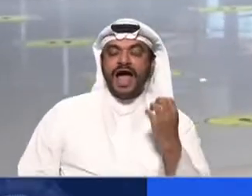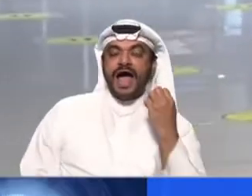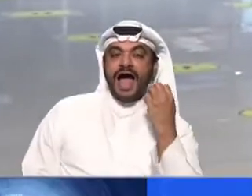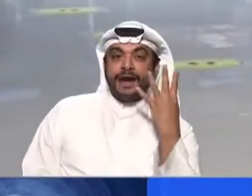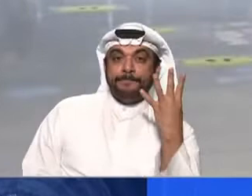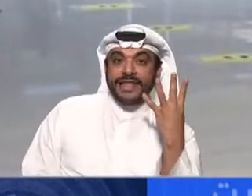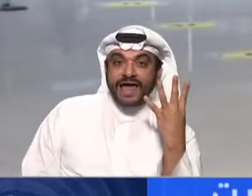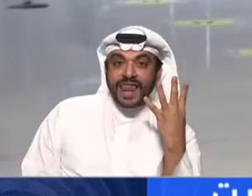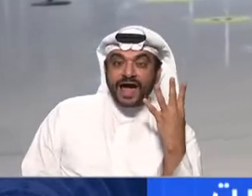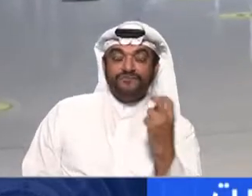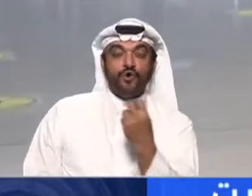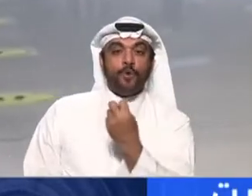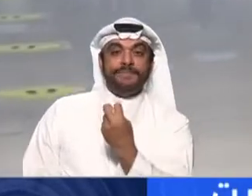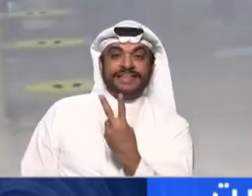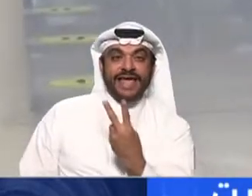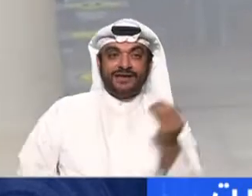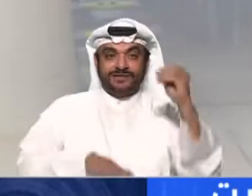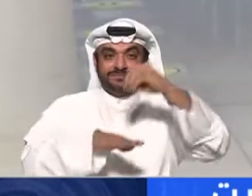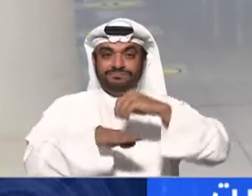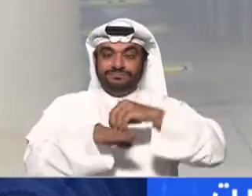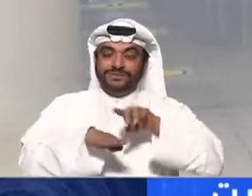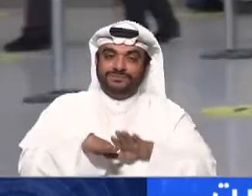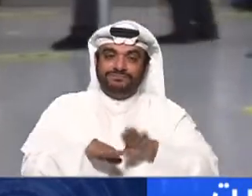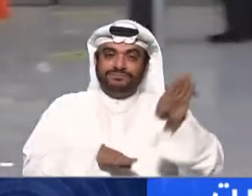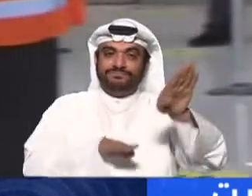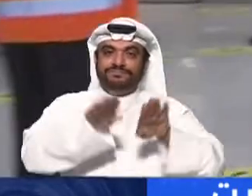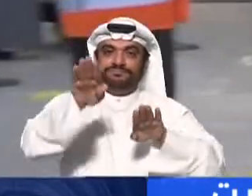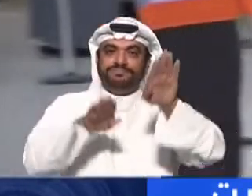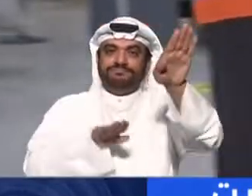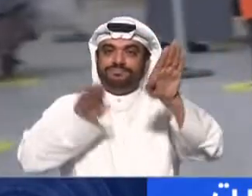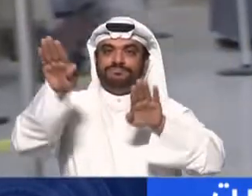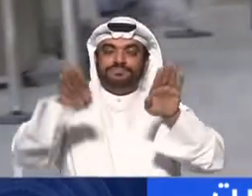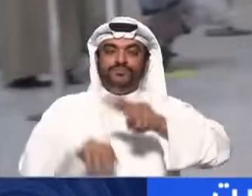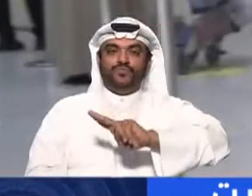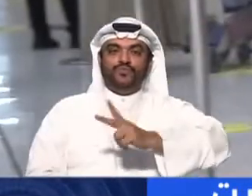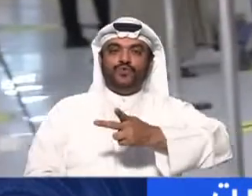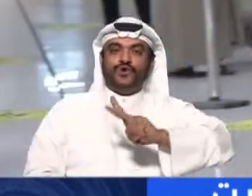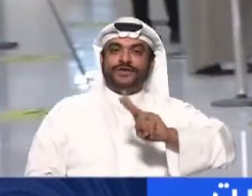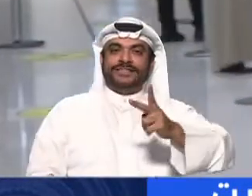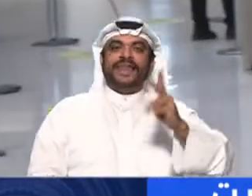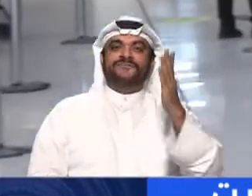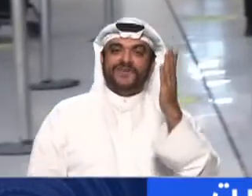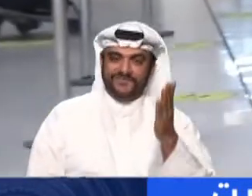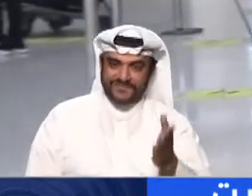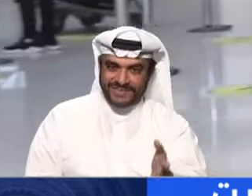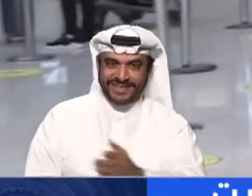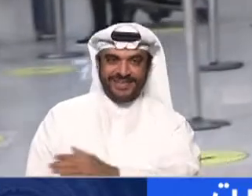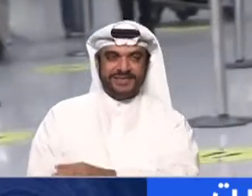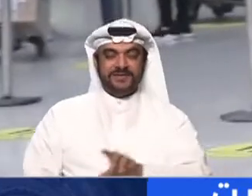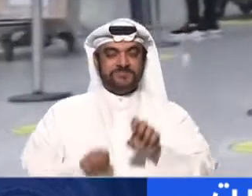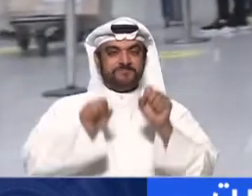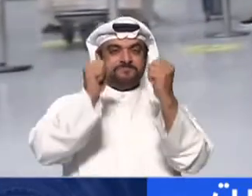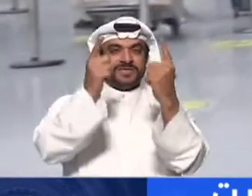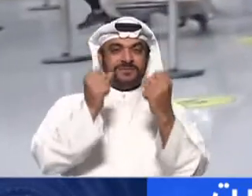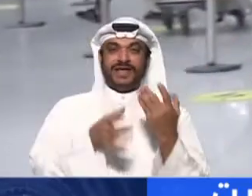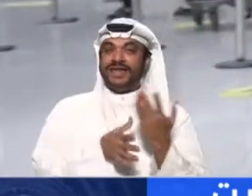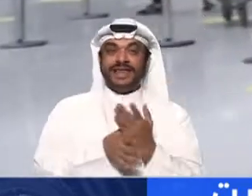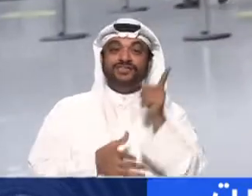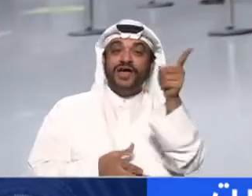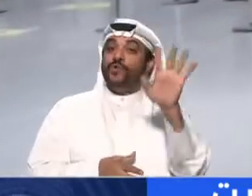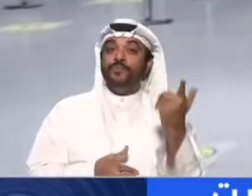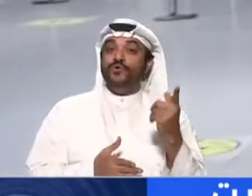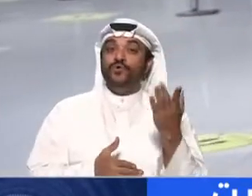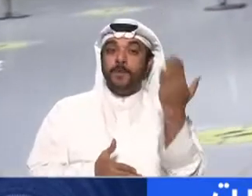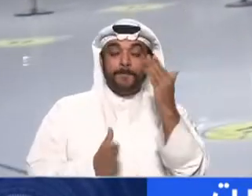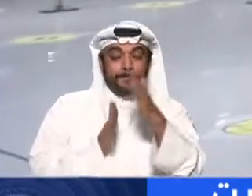4204 راكبا غادرت مطار الكويت الدولي إلى وجهات ودول مختلفة ضمن رحلات المغادرين